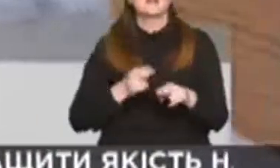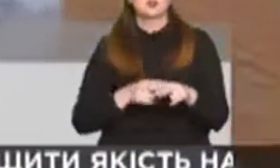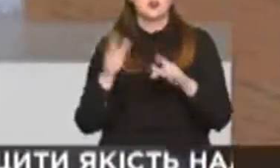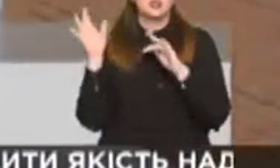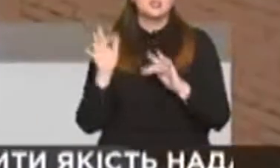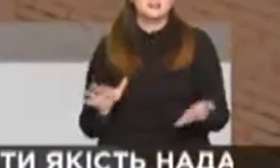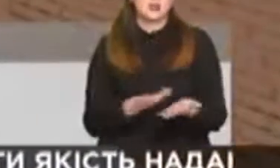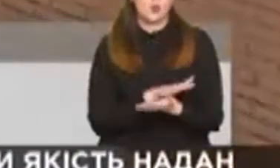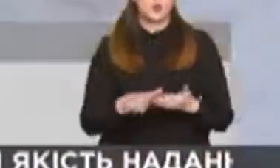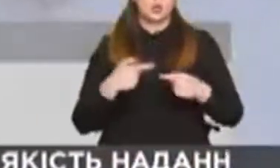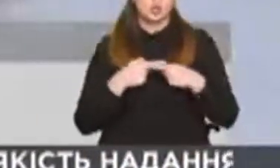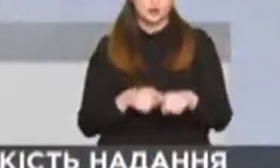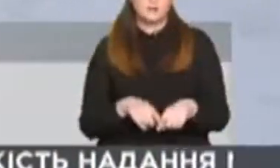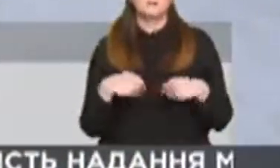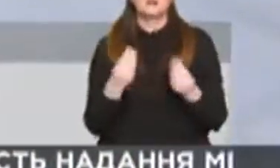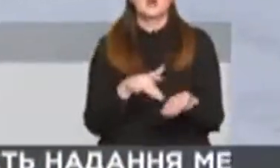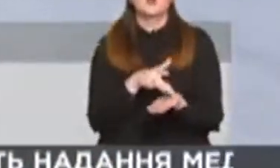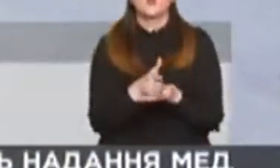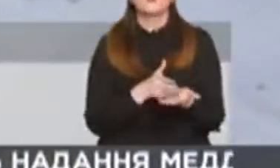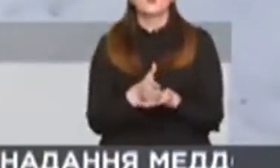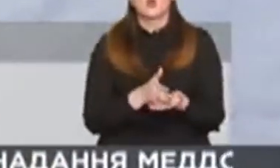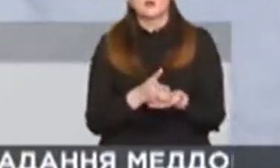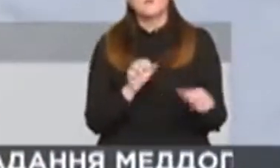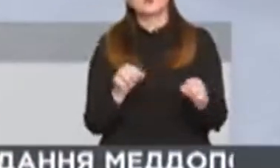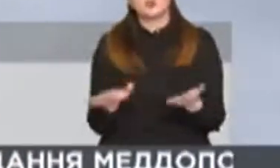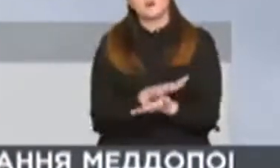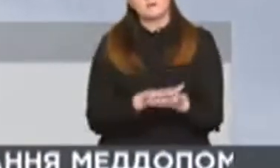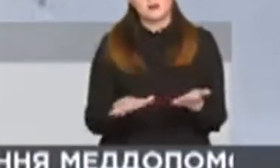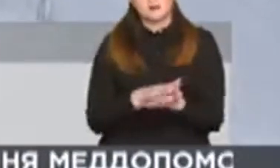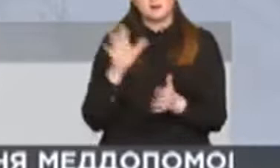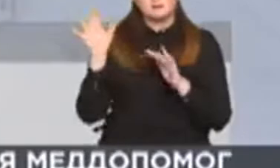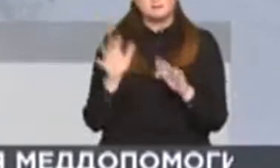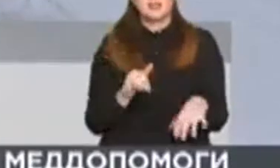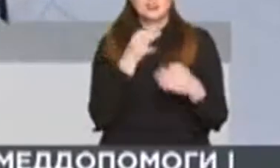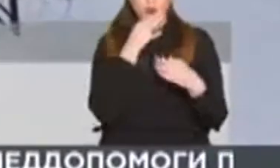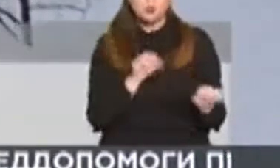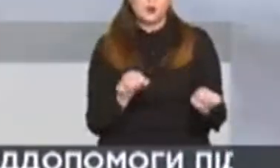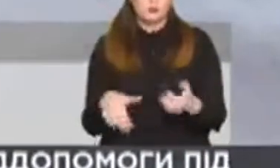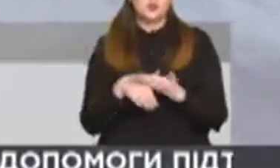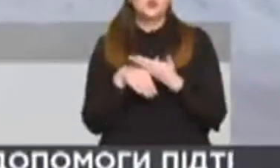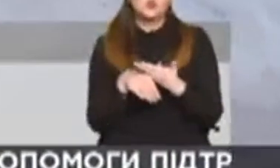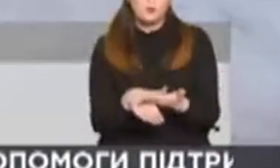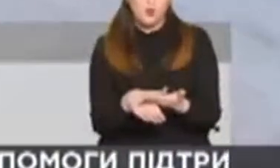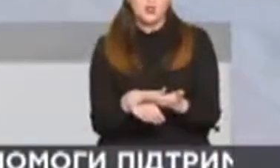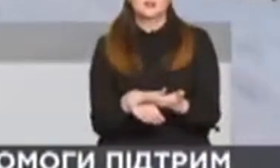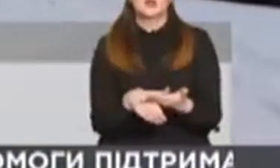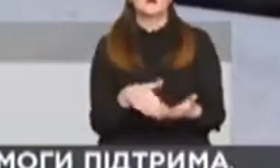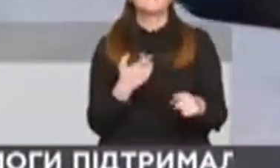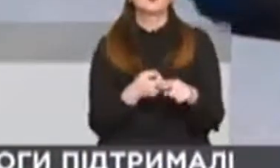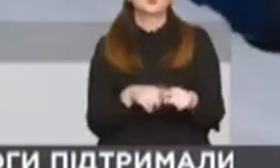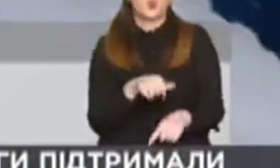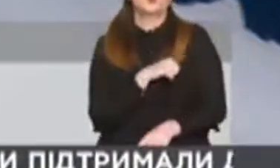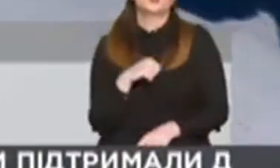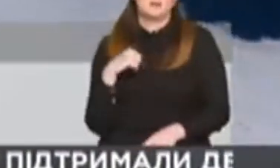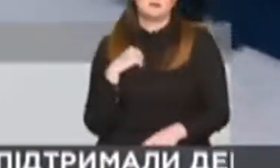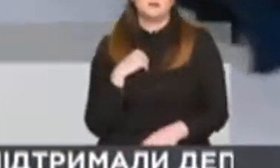заважатимуть снігоочисній техніці. Дайте комунальникам можливість прибрати кучугури і за будь-якої можливості допомагайте у цьому